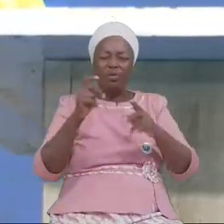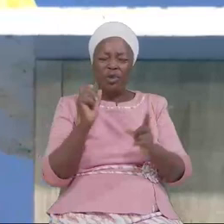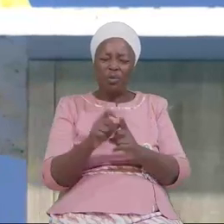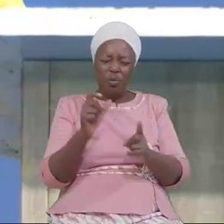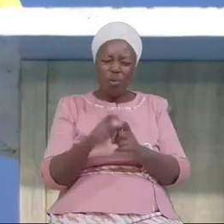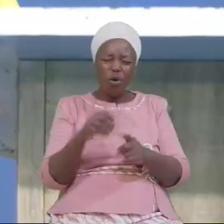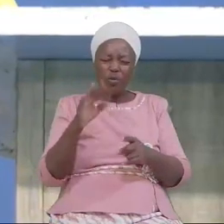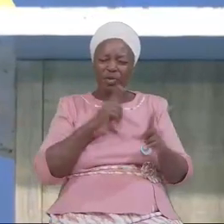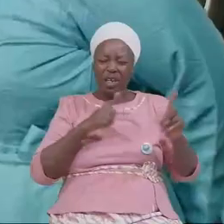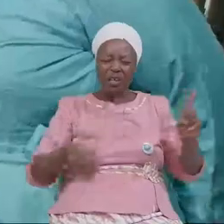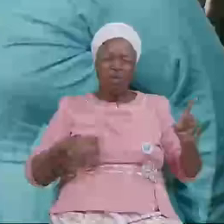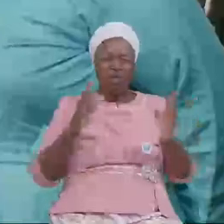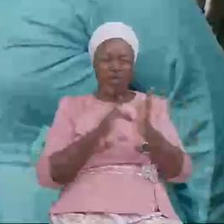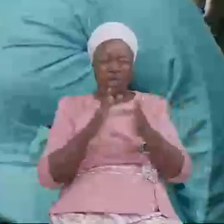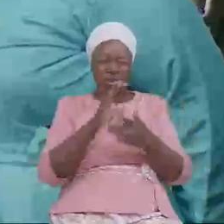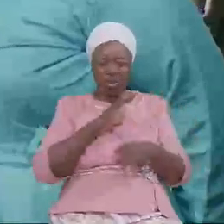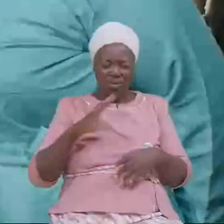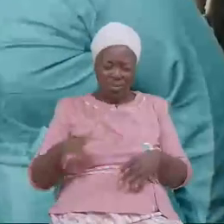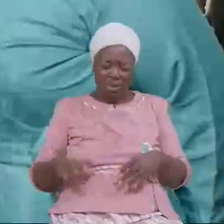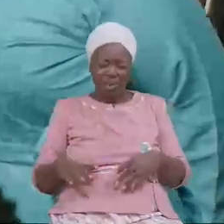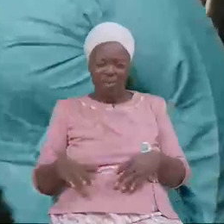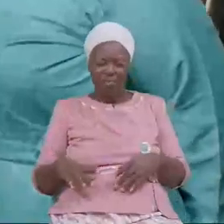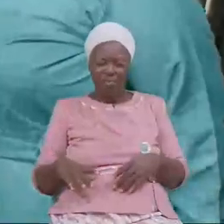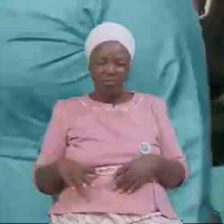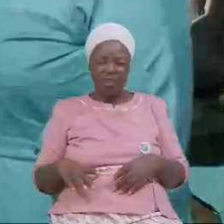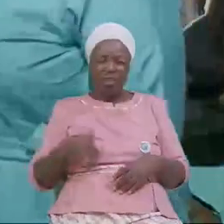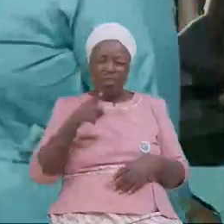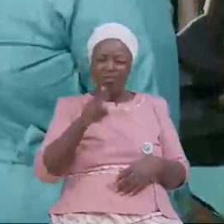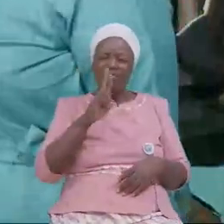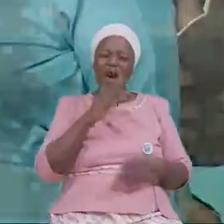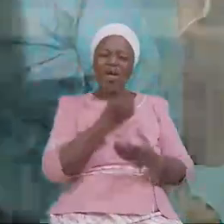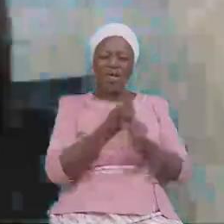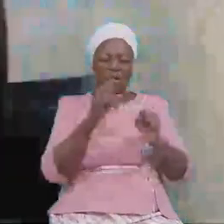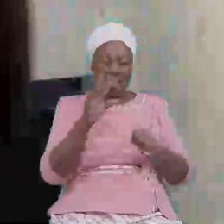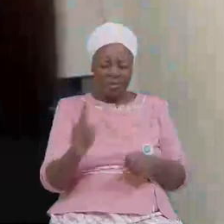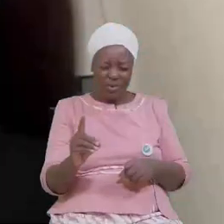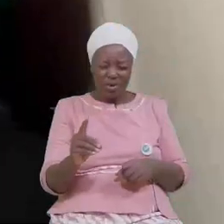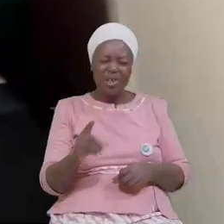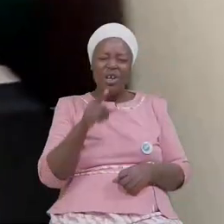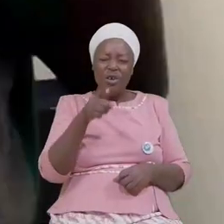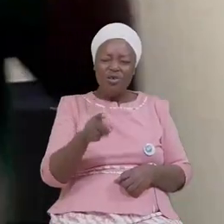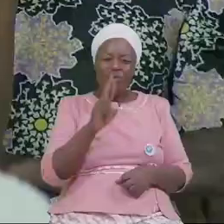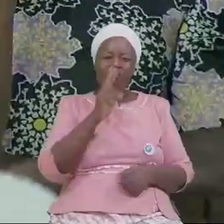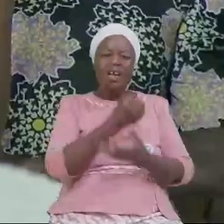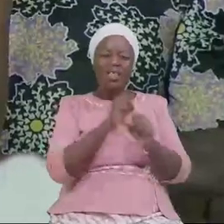Seigneur Jésus-Christ. Vous êtes sauvés. Vous êtes